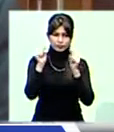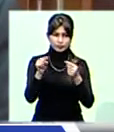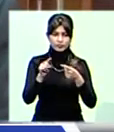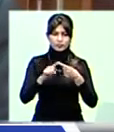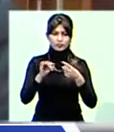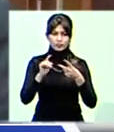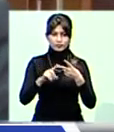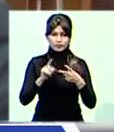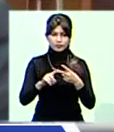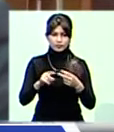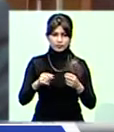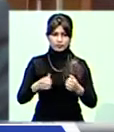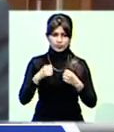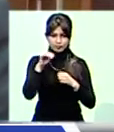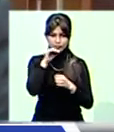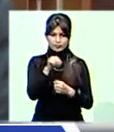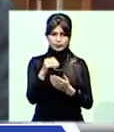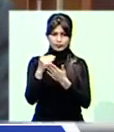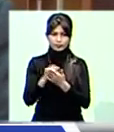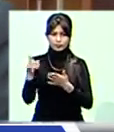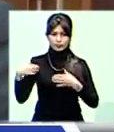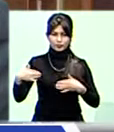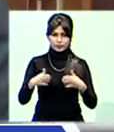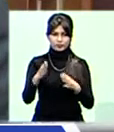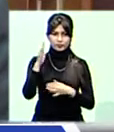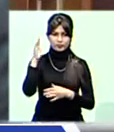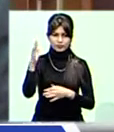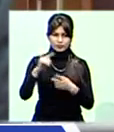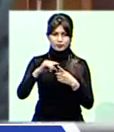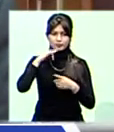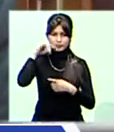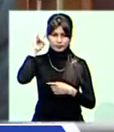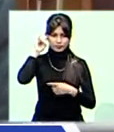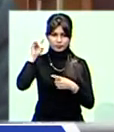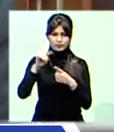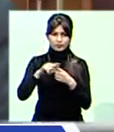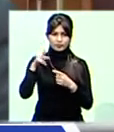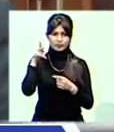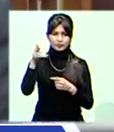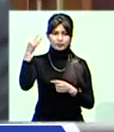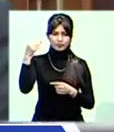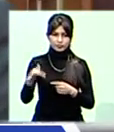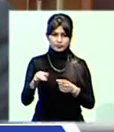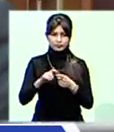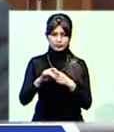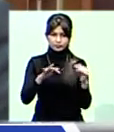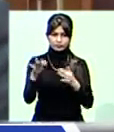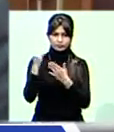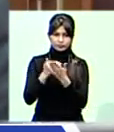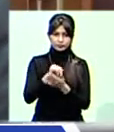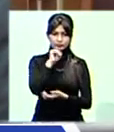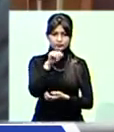бес жылдықтың басталуы, нұрлы жол бағдарламасын іске асыруы, Қазақстанның стратегиялық 2050 бағдарламасының